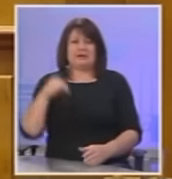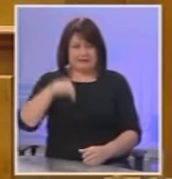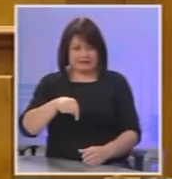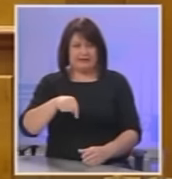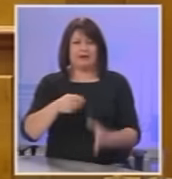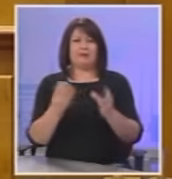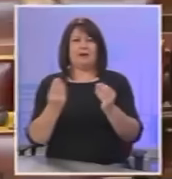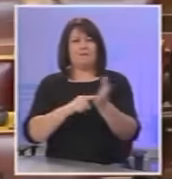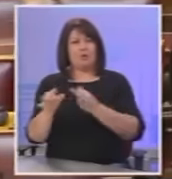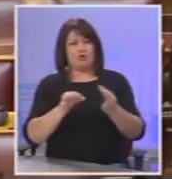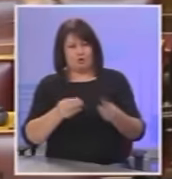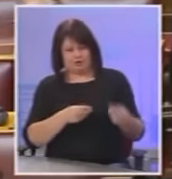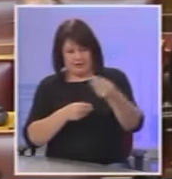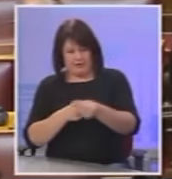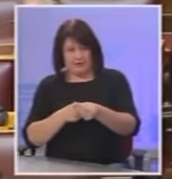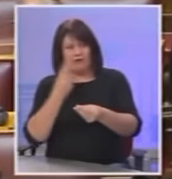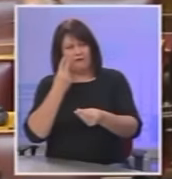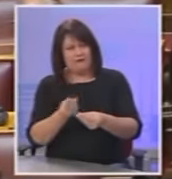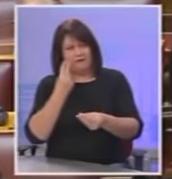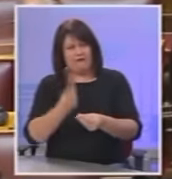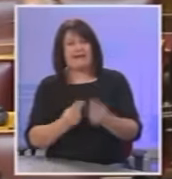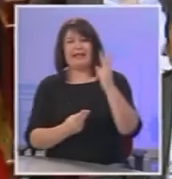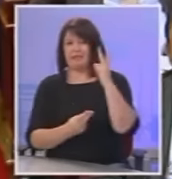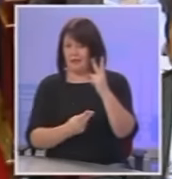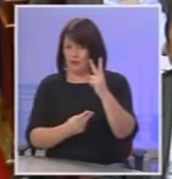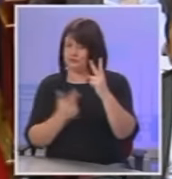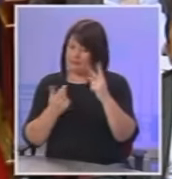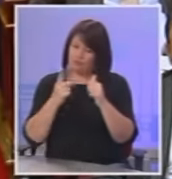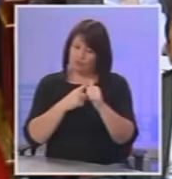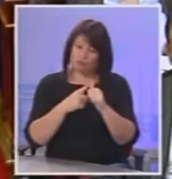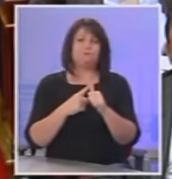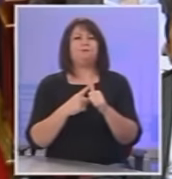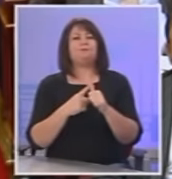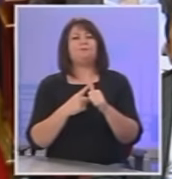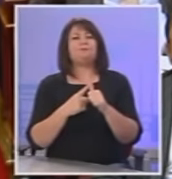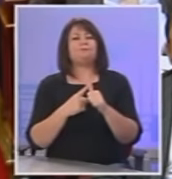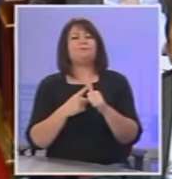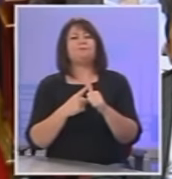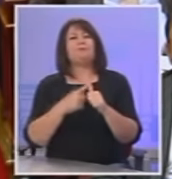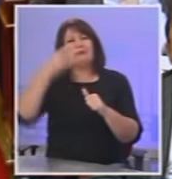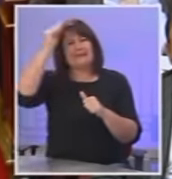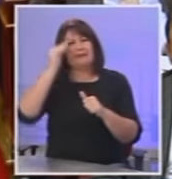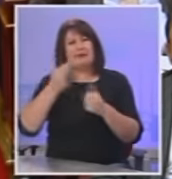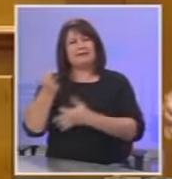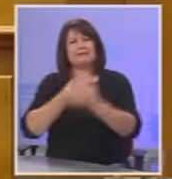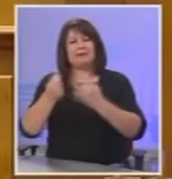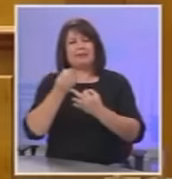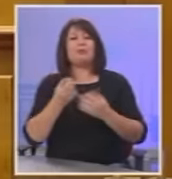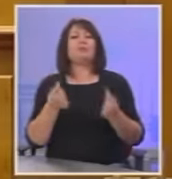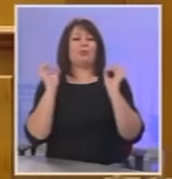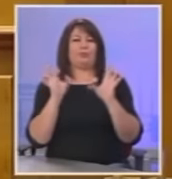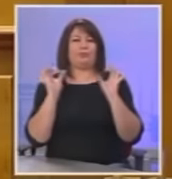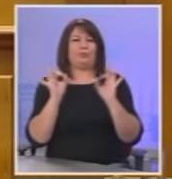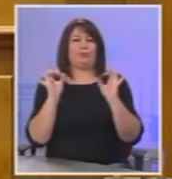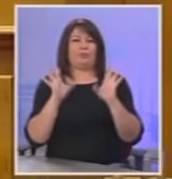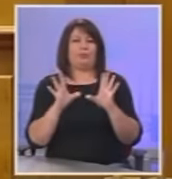νομοσχέδιο που έχετε εισάγει, κύριε Υπουργέ, αποκαλύπτονται δύο πράγματα. Το πρώτο είναι πως όσα έλεγε ο κύριος Τσίπρας τίποτα δεν ισχύει,